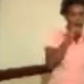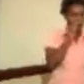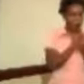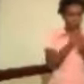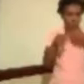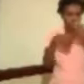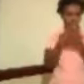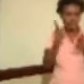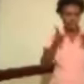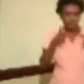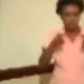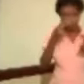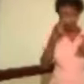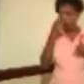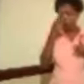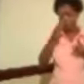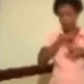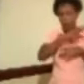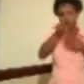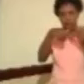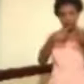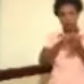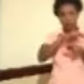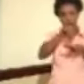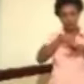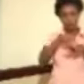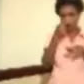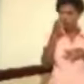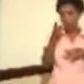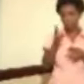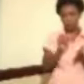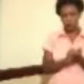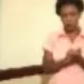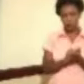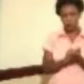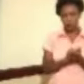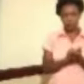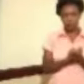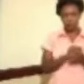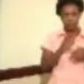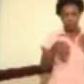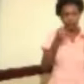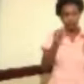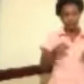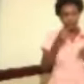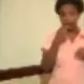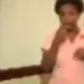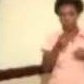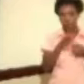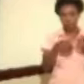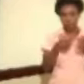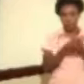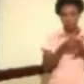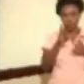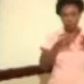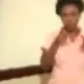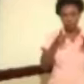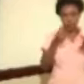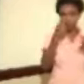nation. Vite, on parlait de la nation haïtienne. Mais en ce qui concerne la vision, on est capable de dire, c'est pour nous poser peut-être un certain nombre de